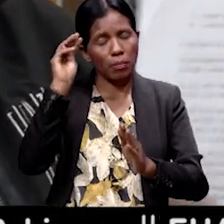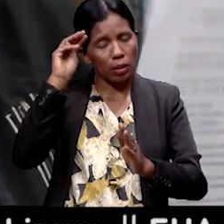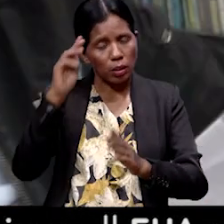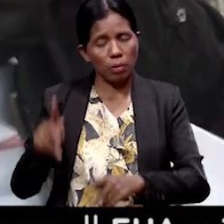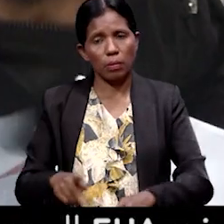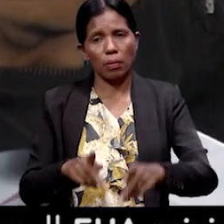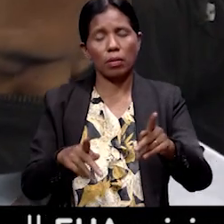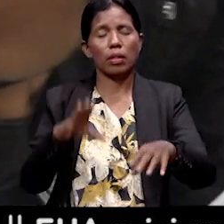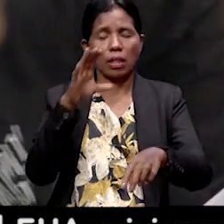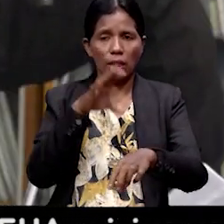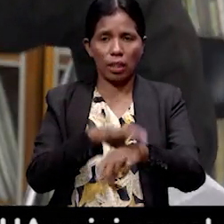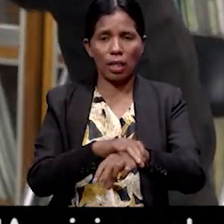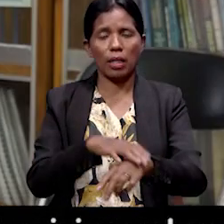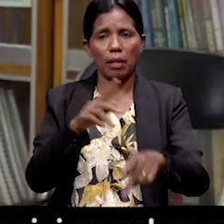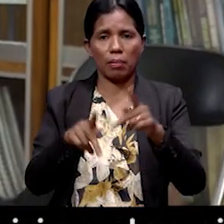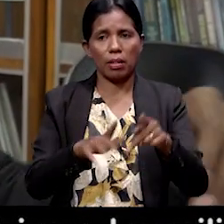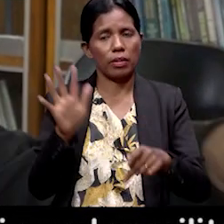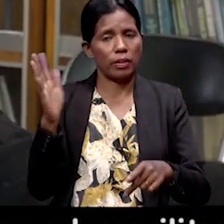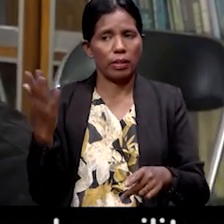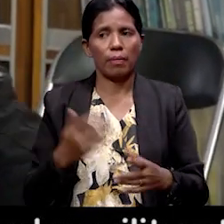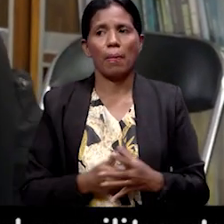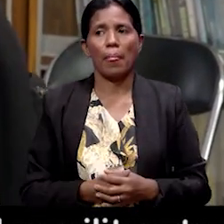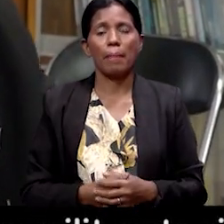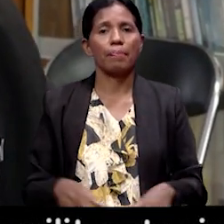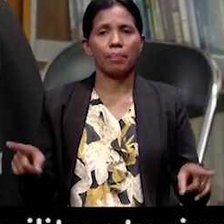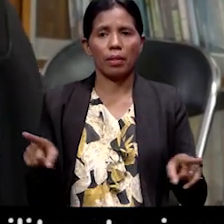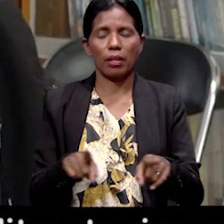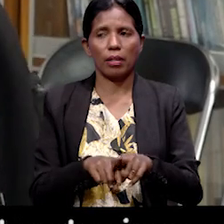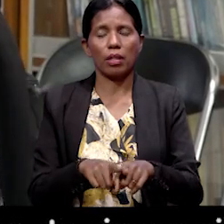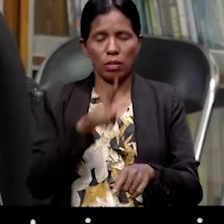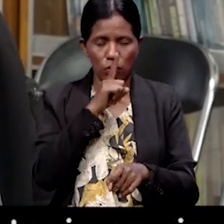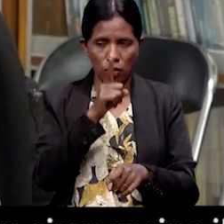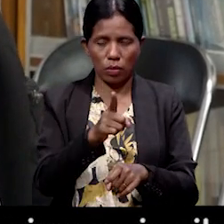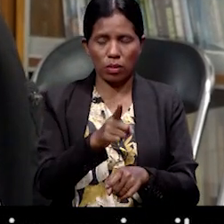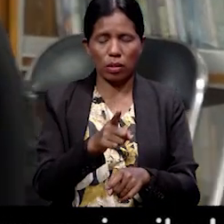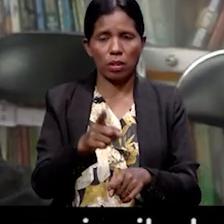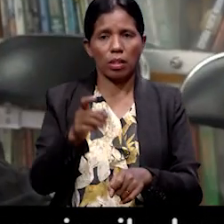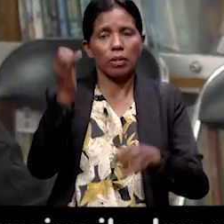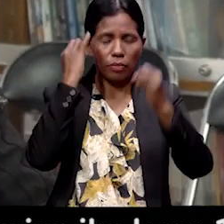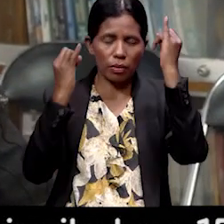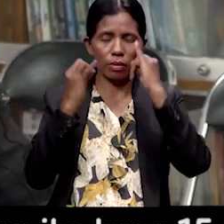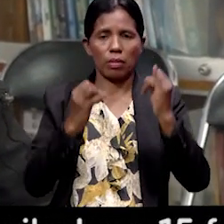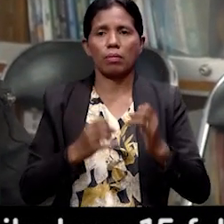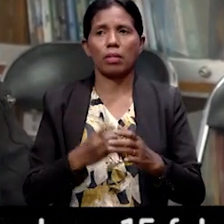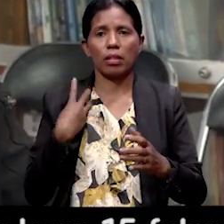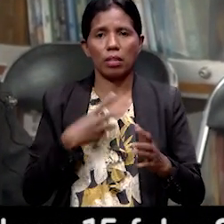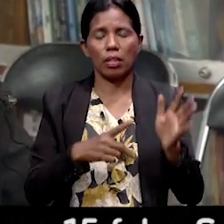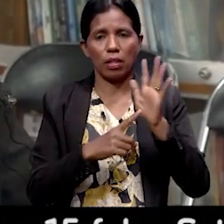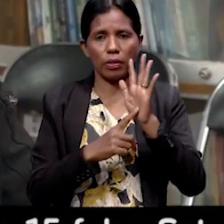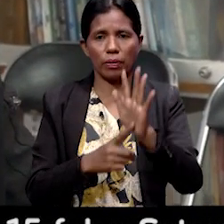halo detensong kedas ba suspeitu sira. Oke, okay, nesane los doni informasan kan wanita about atau ne